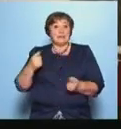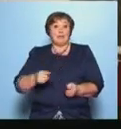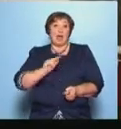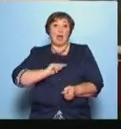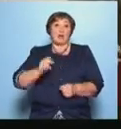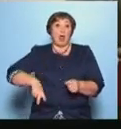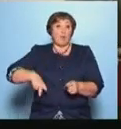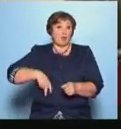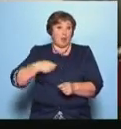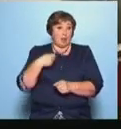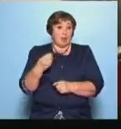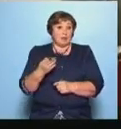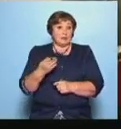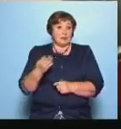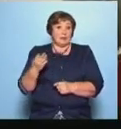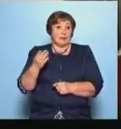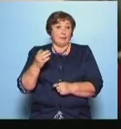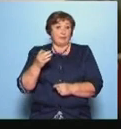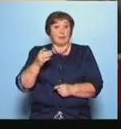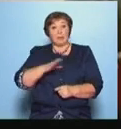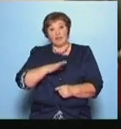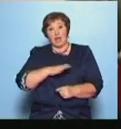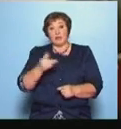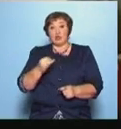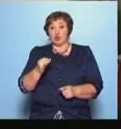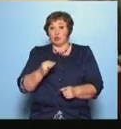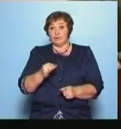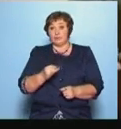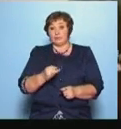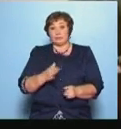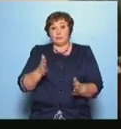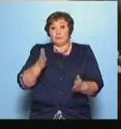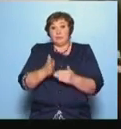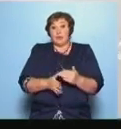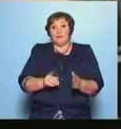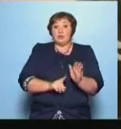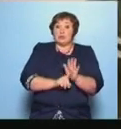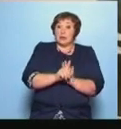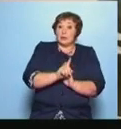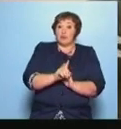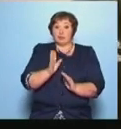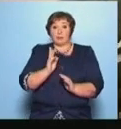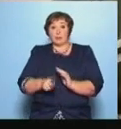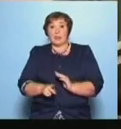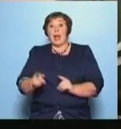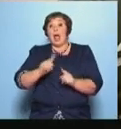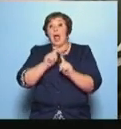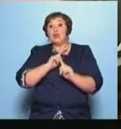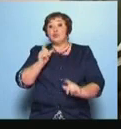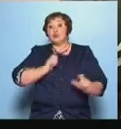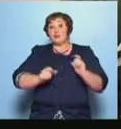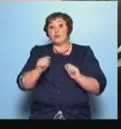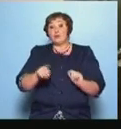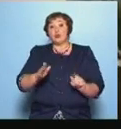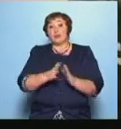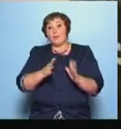конечно, потому что иногда мы думаем, что это конец пути, для кого-то это начало пути. Особенность таких студентов в том заключается, что они